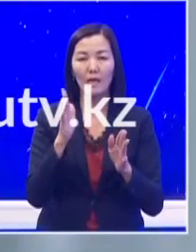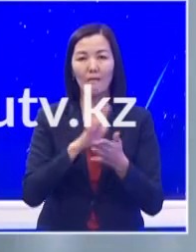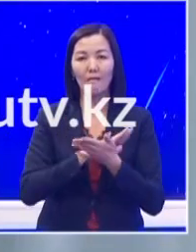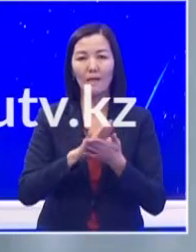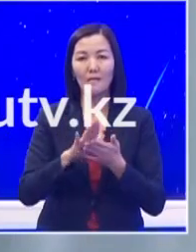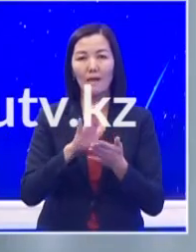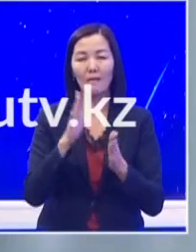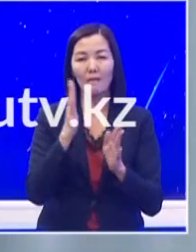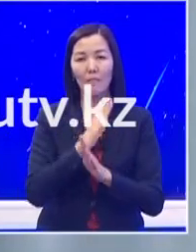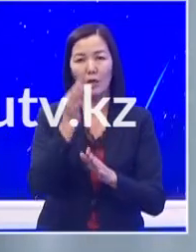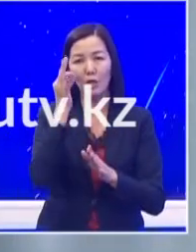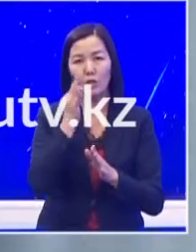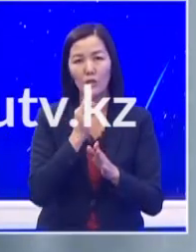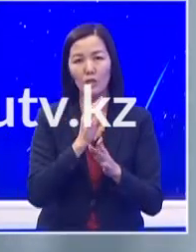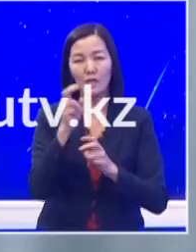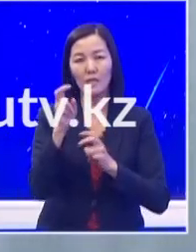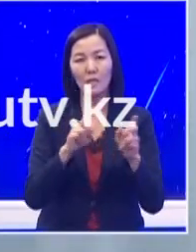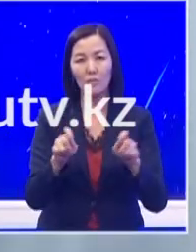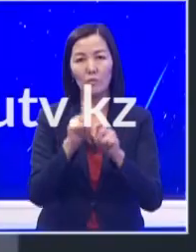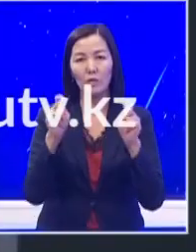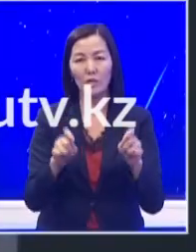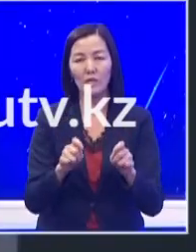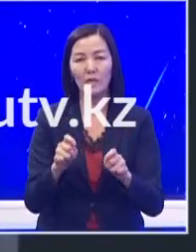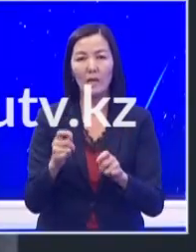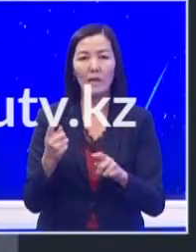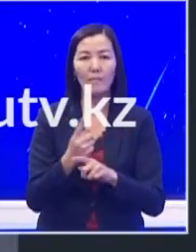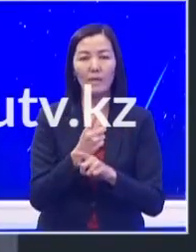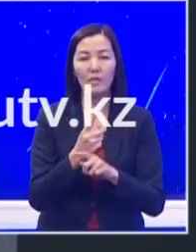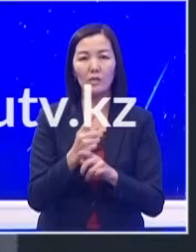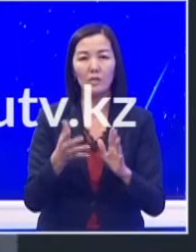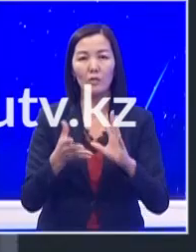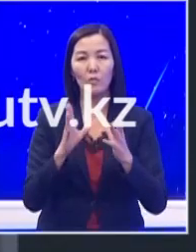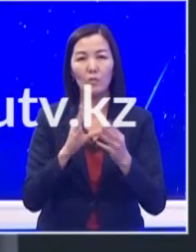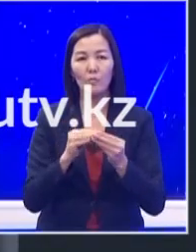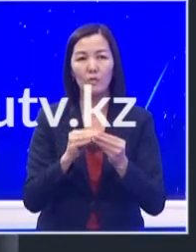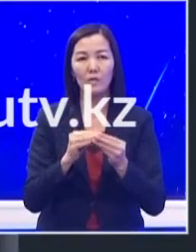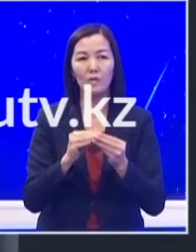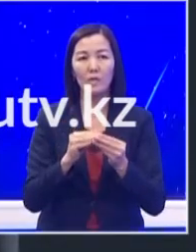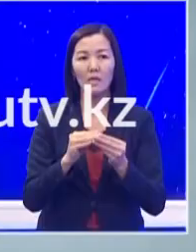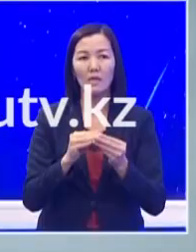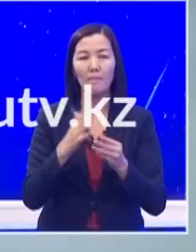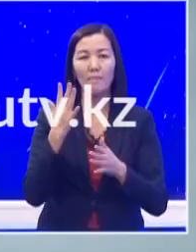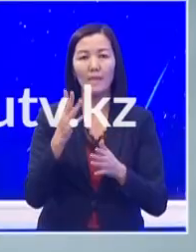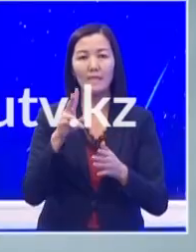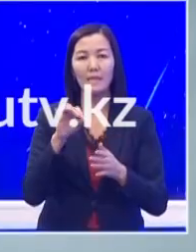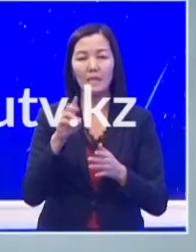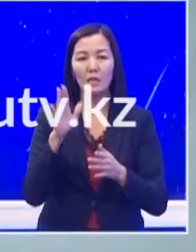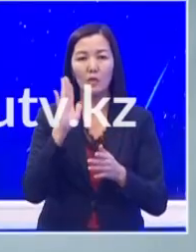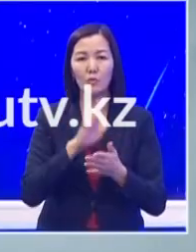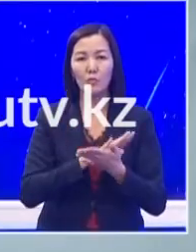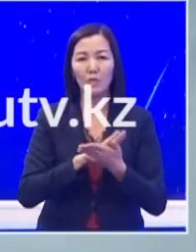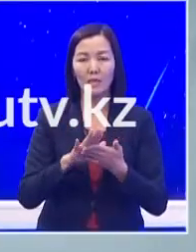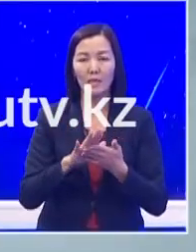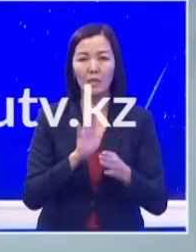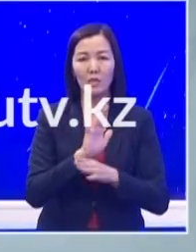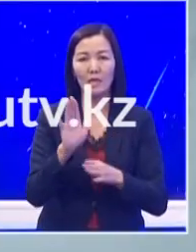қосылды. Кәсіпорын директорының айтуынша, бірінші кезеңде компания көлемі 5 литрге дейін таза ауыз су шығарады, ал екінші кезеңде шырындар